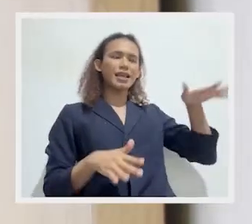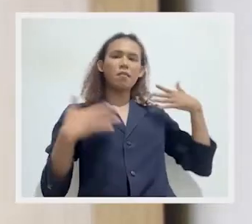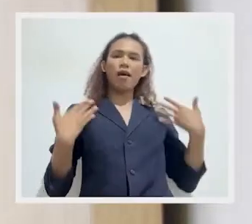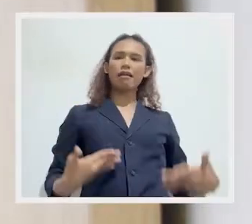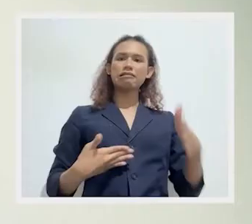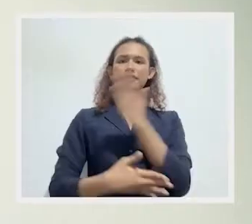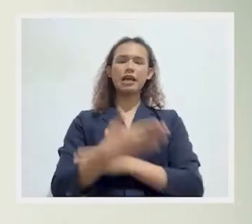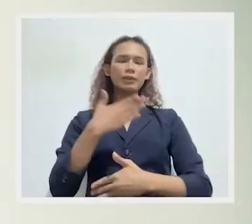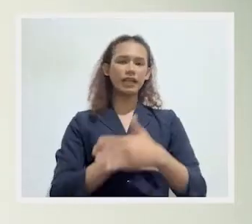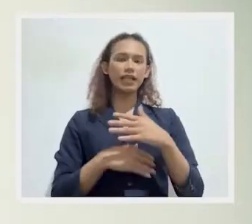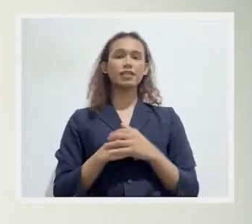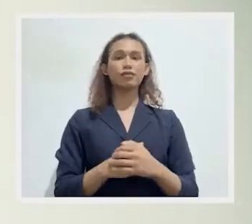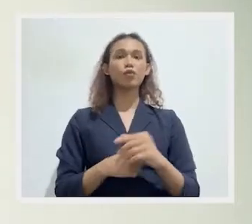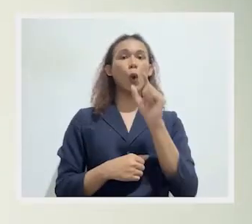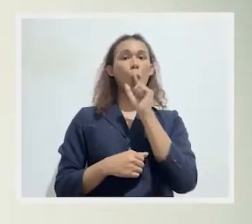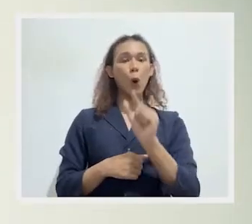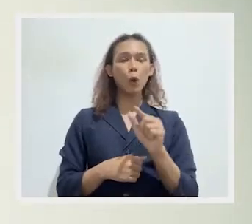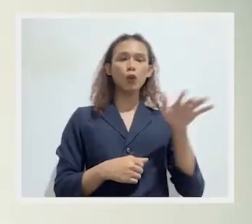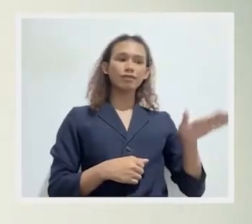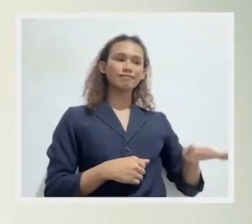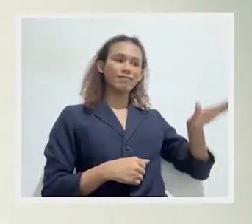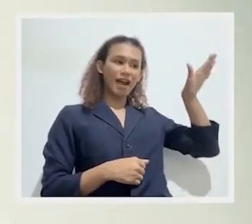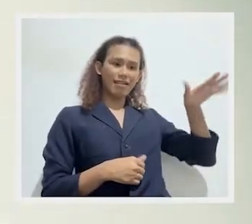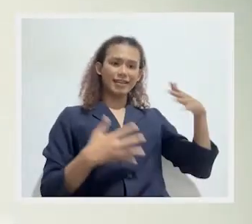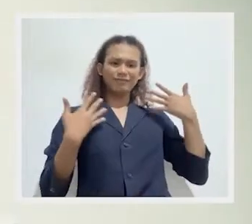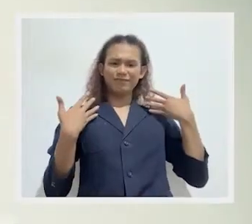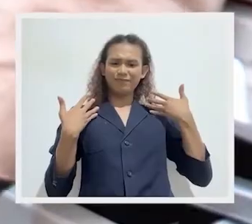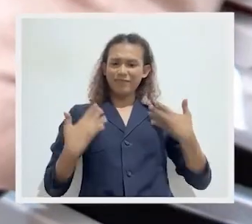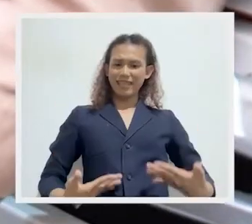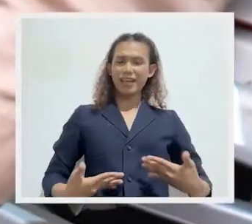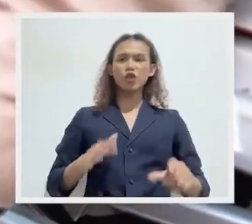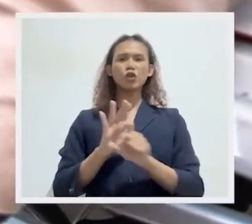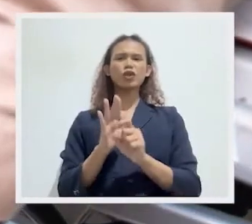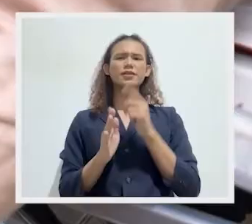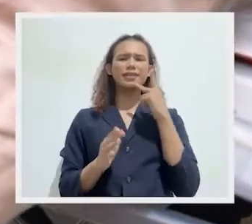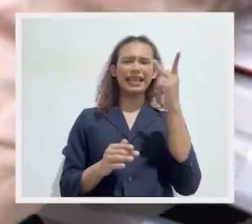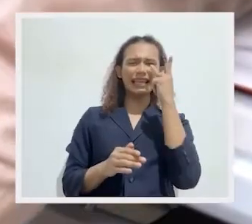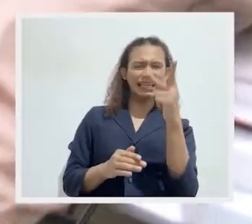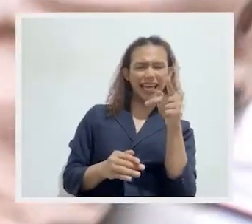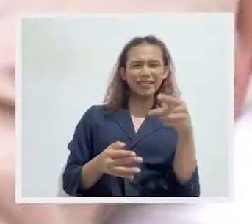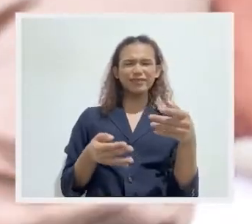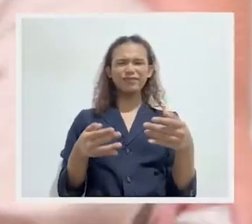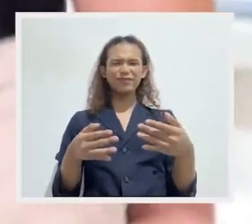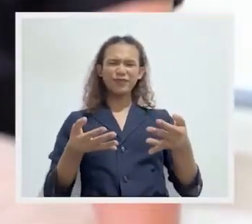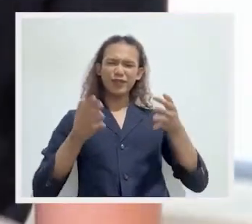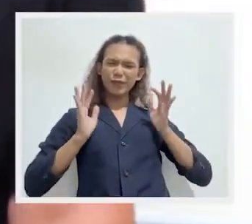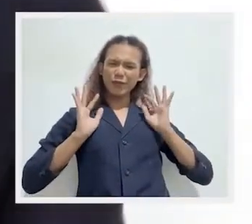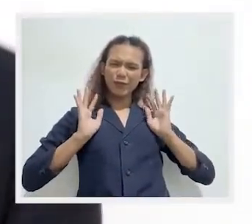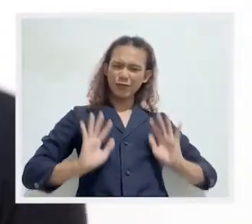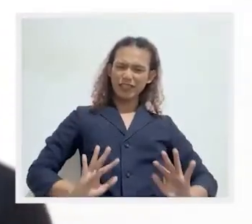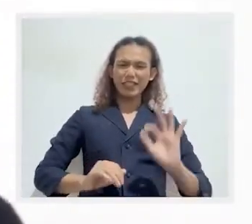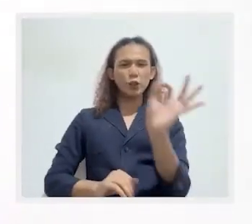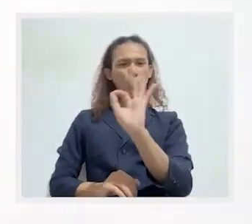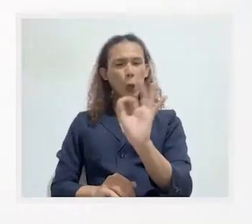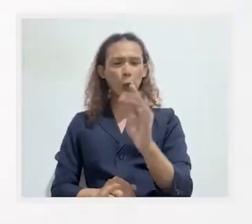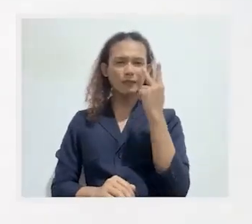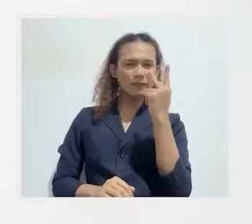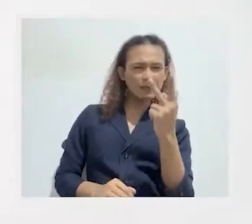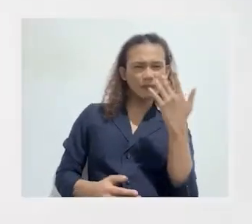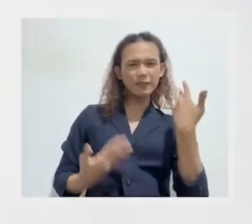kepada disabilitas. Untuk mengukur tinggi badan pasien, perhatikan kondisi fisik dari pasien terlebih